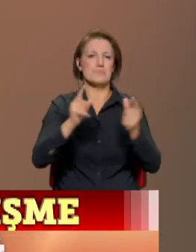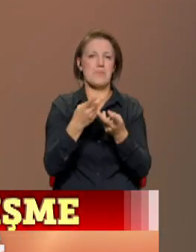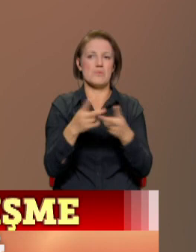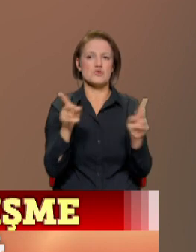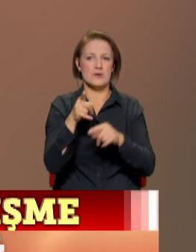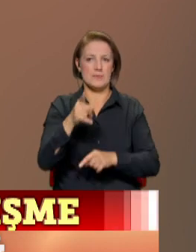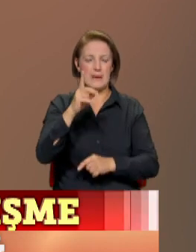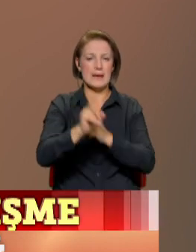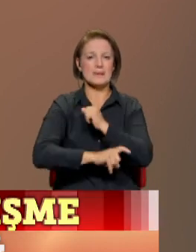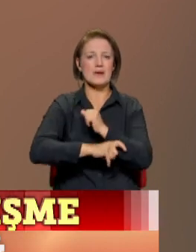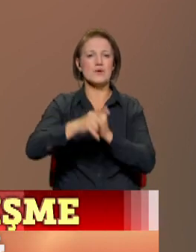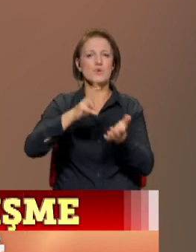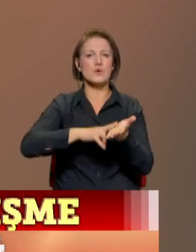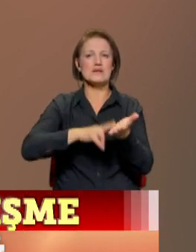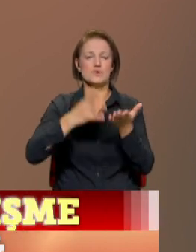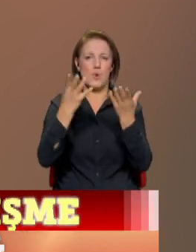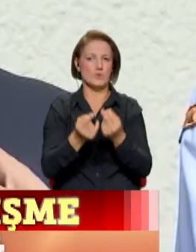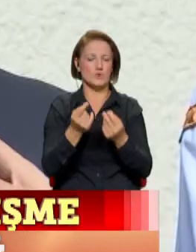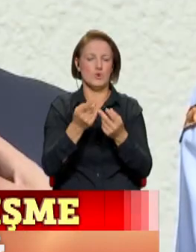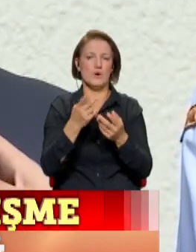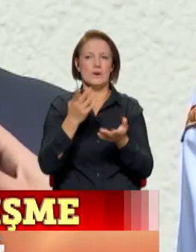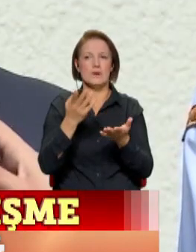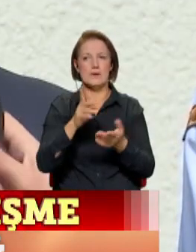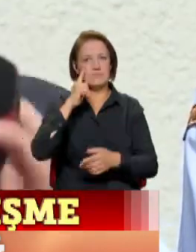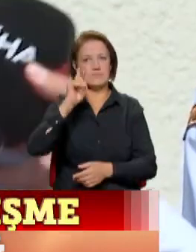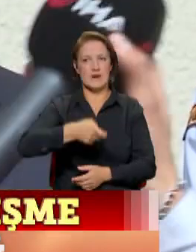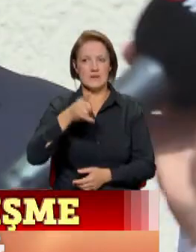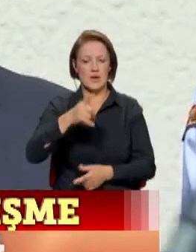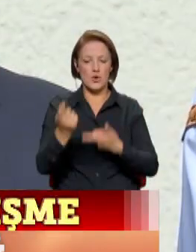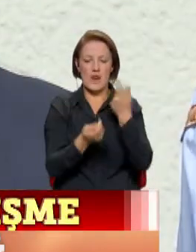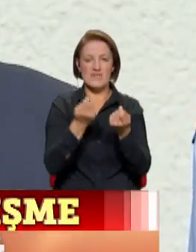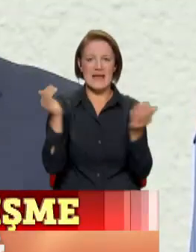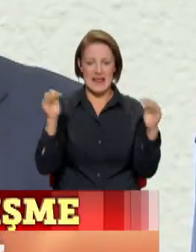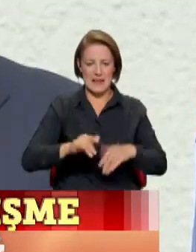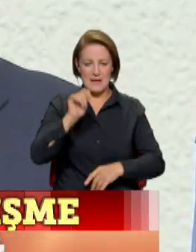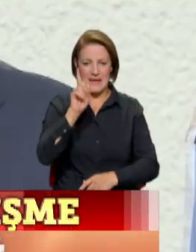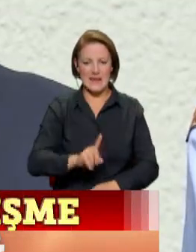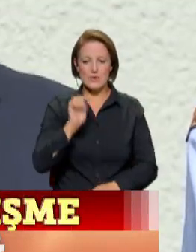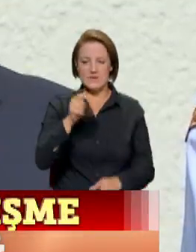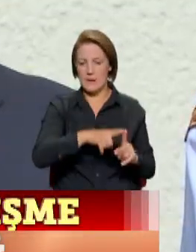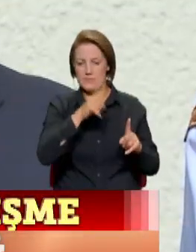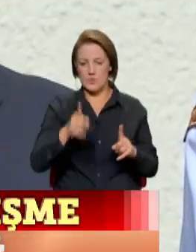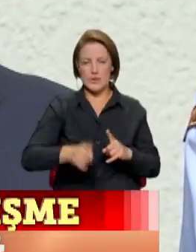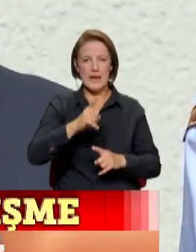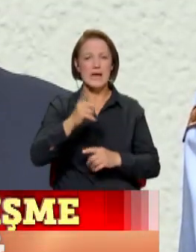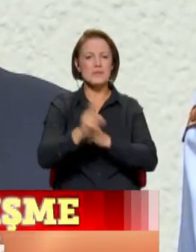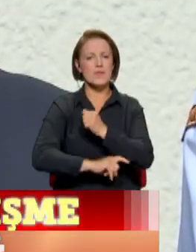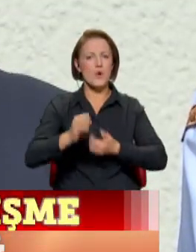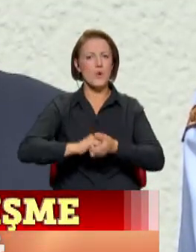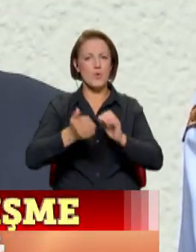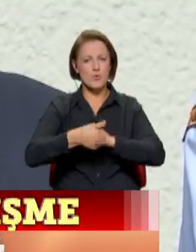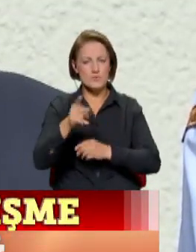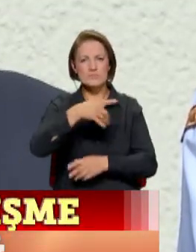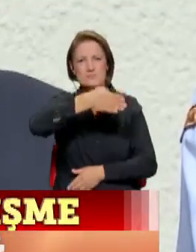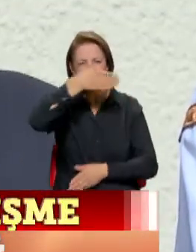teröristin de terör örgütü PKK üyesi olduğunu tespit etti. Göreve geldiğimiz ilk günden bu yana terör örgütleriyle, zehir tacirleriyle,